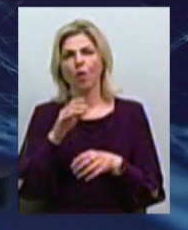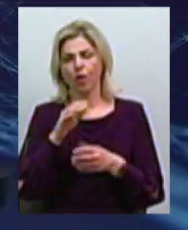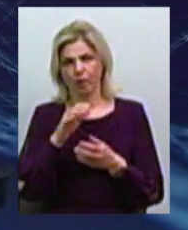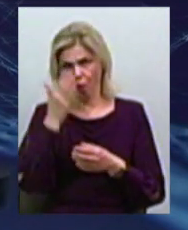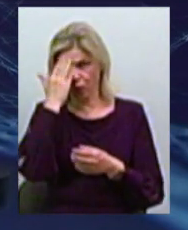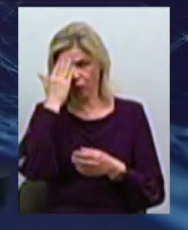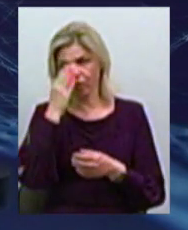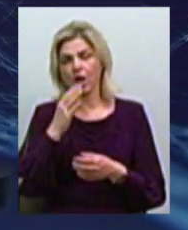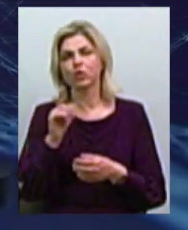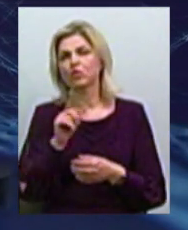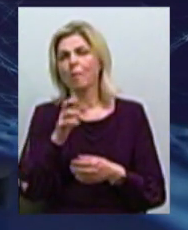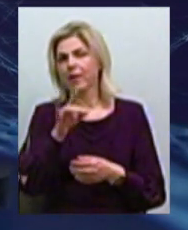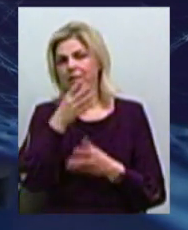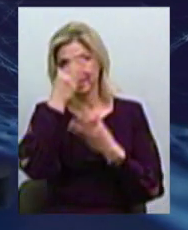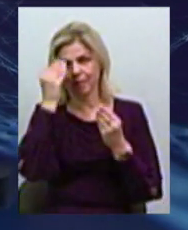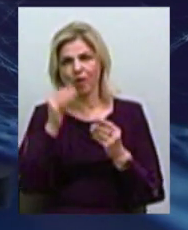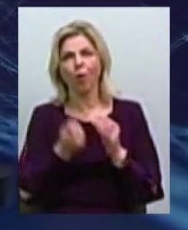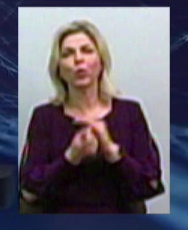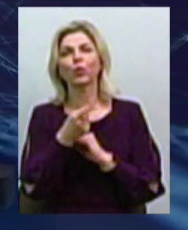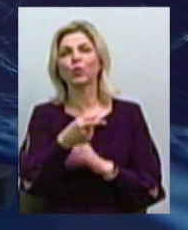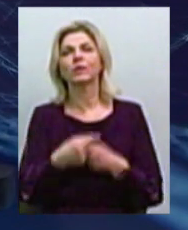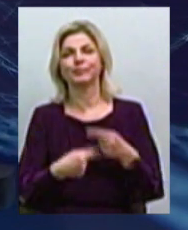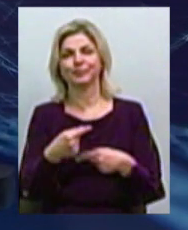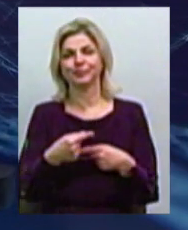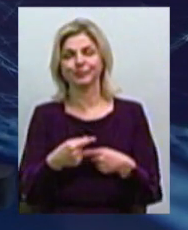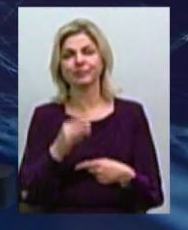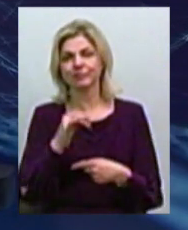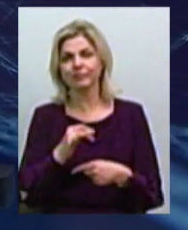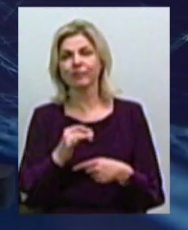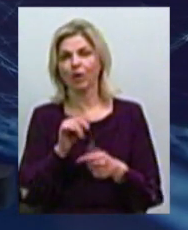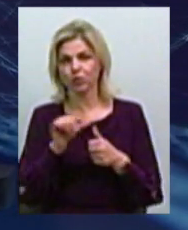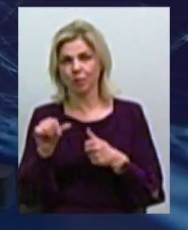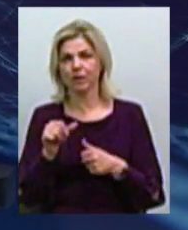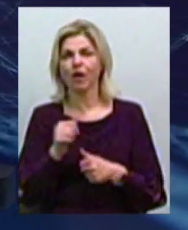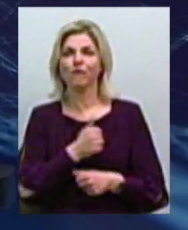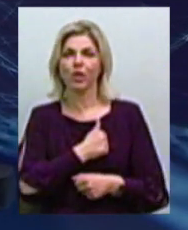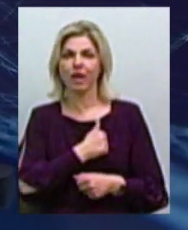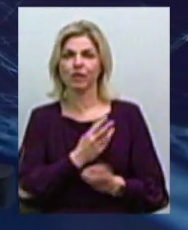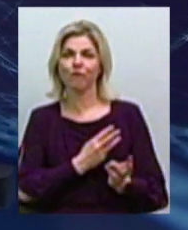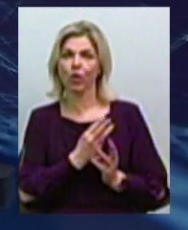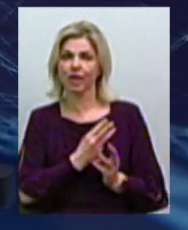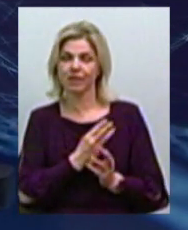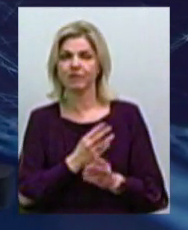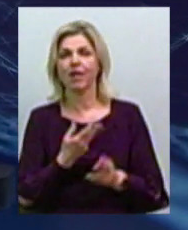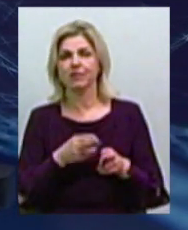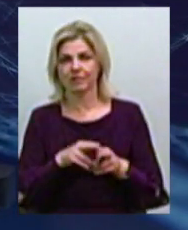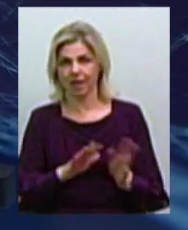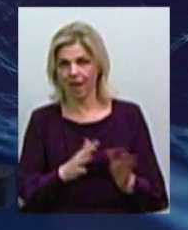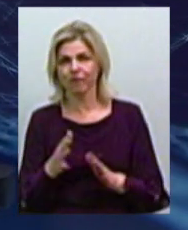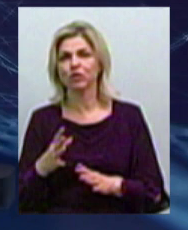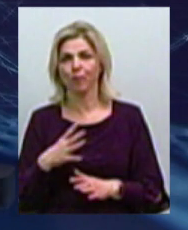ці забули. І просто так, на превеликий жаль, особливо в воєнному волонтерстві, це явище було,